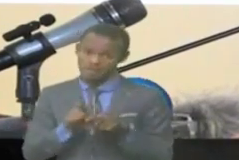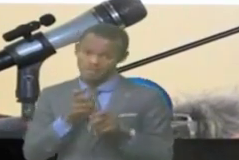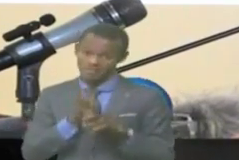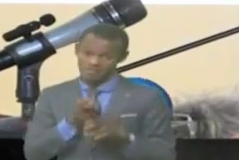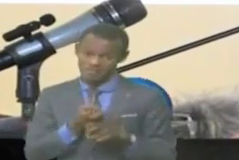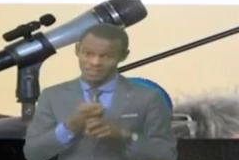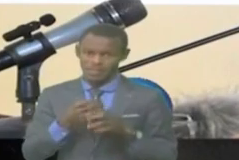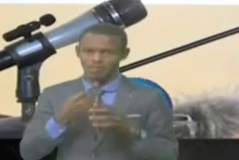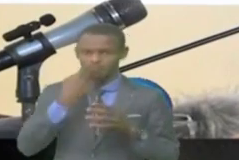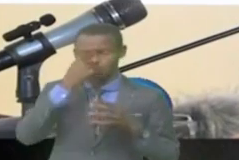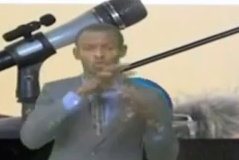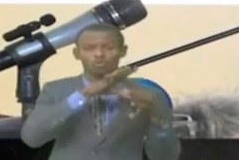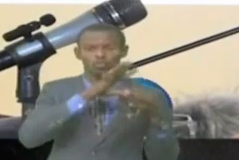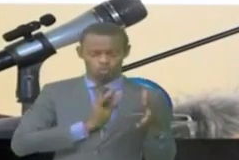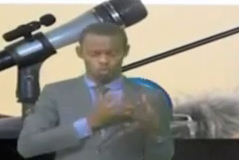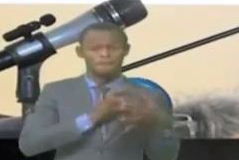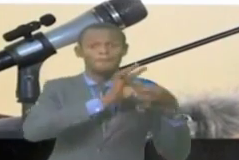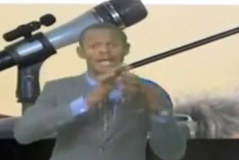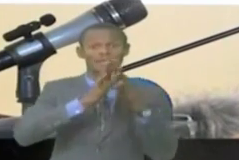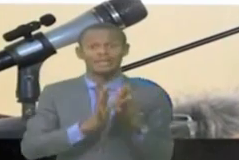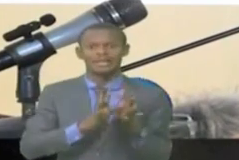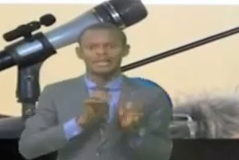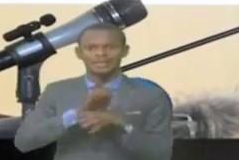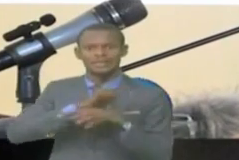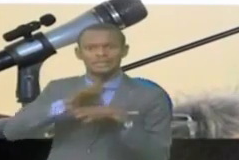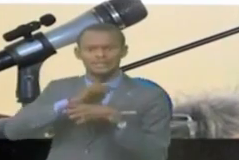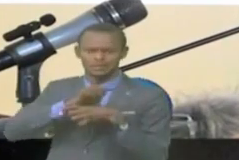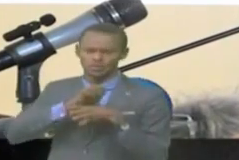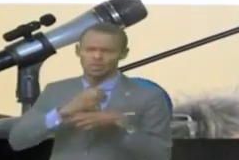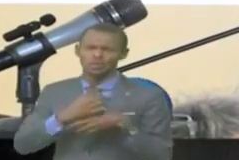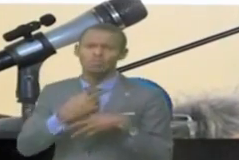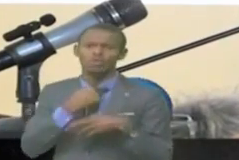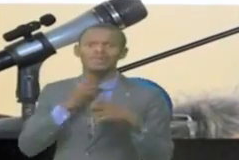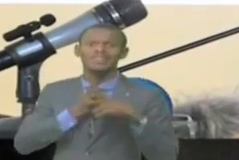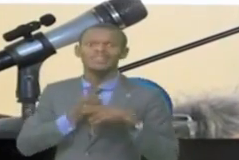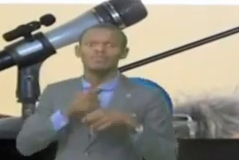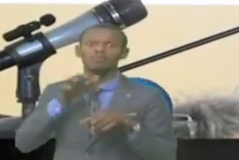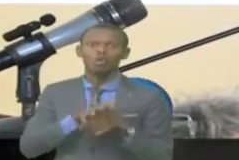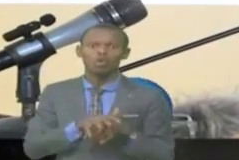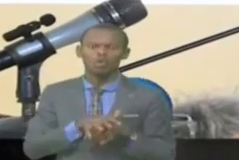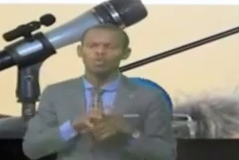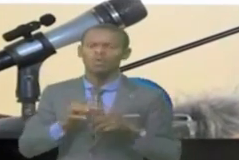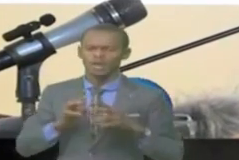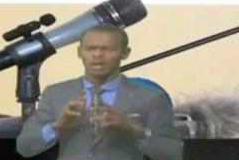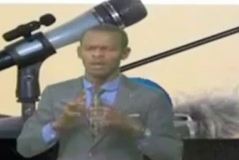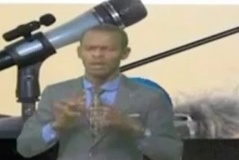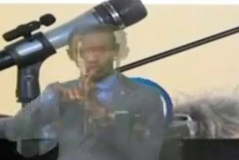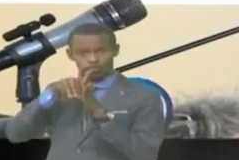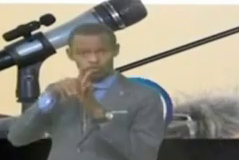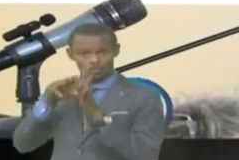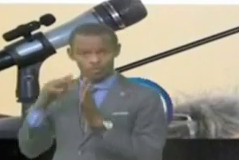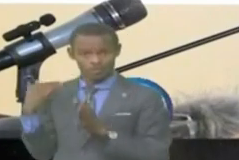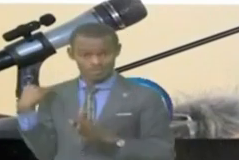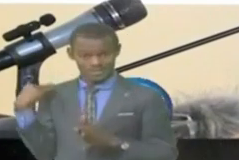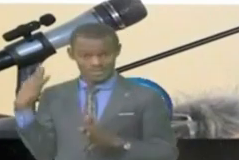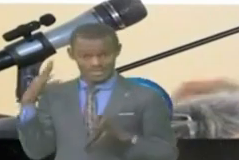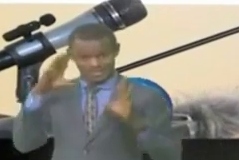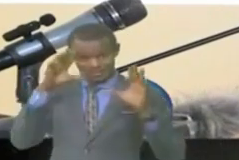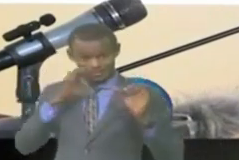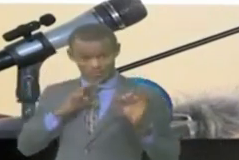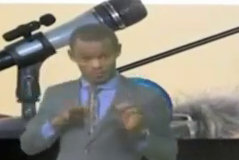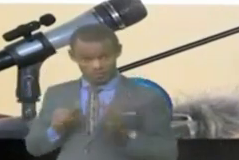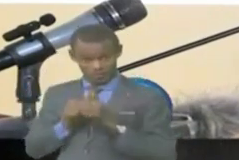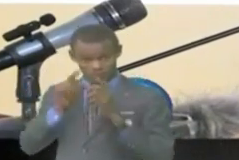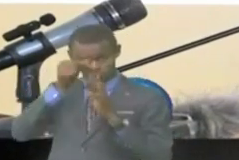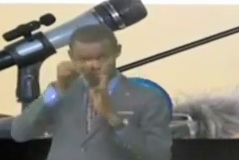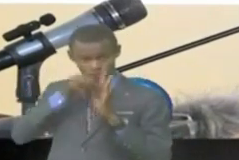d'exécution, confrontés à différentes contraintes, le gouvernement ne ménage aucun effort pour accélérer la mise